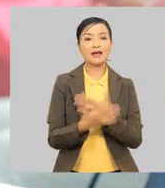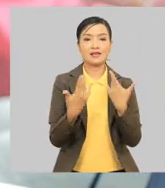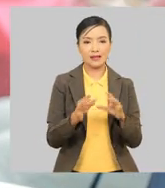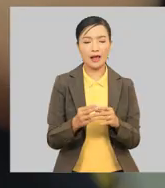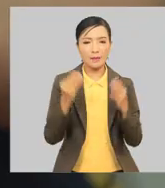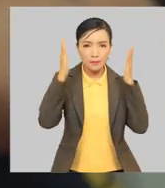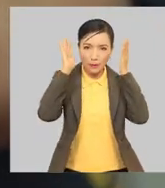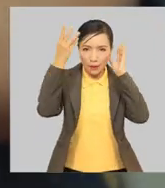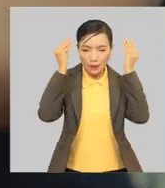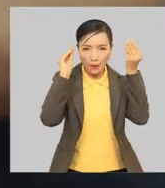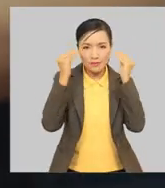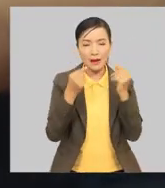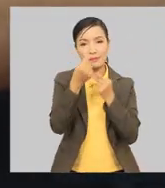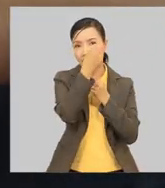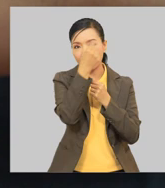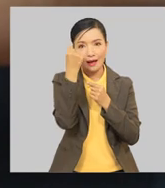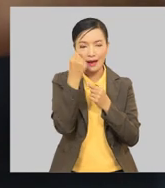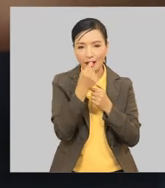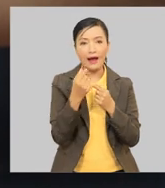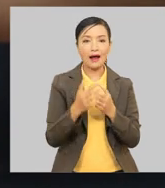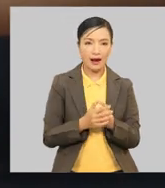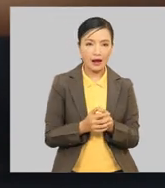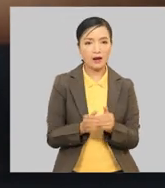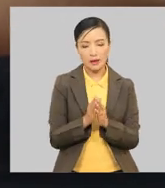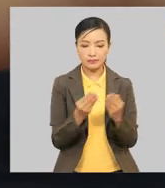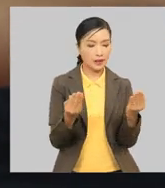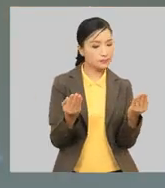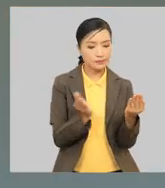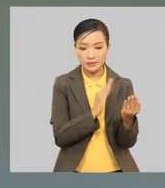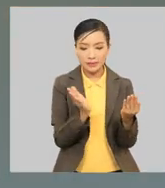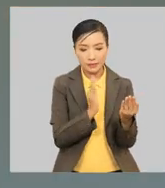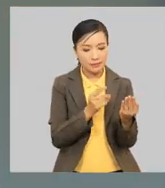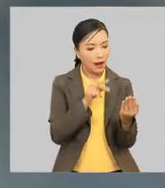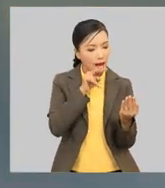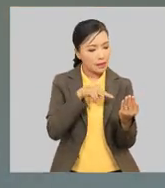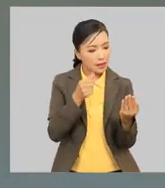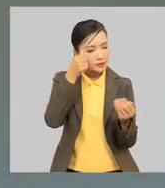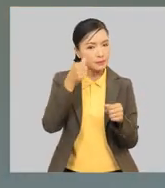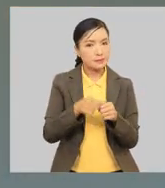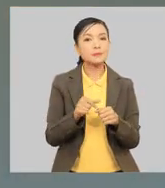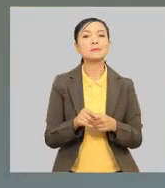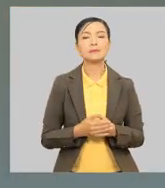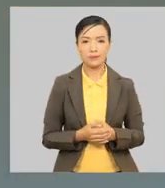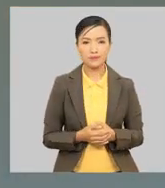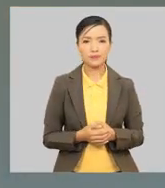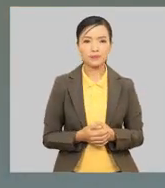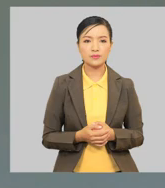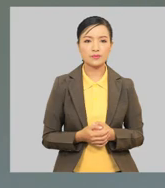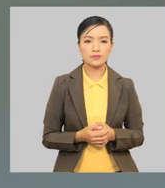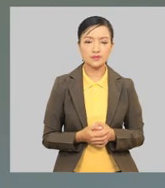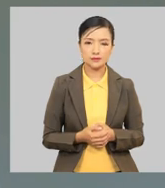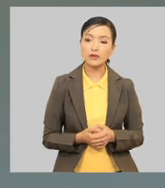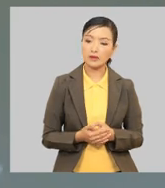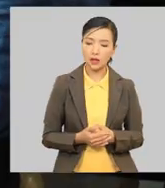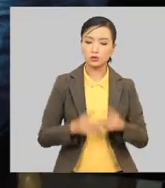เปลี่ยนชุดมาทำผมแต่งหน้าก่อนค่ะระหว่างที่ทำผมแต่งหน้าไปก็จะอ่านบทไปด้วยค่ะ ครับเวลาที่เรามาแต่ละครั้งเนี่ย